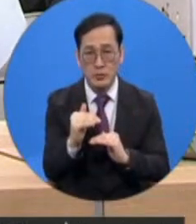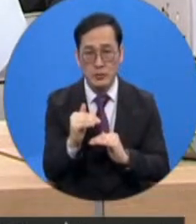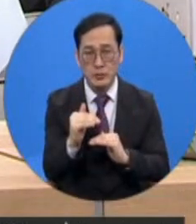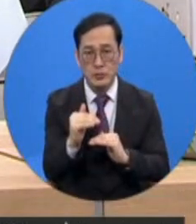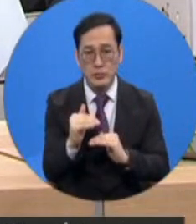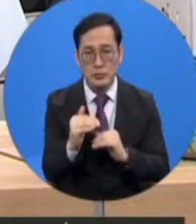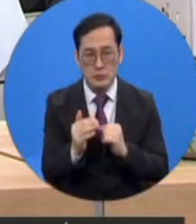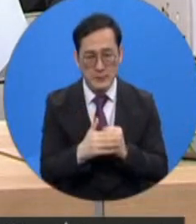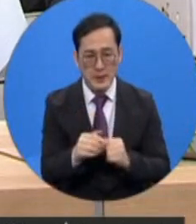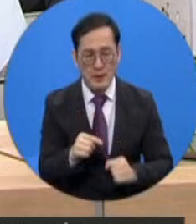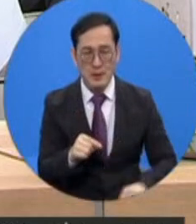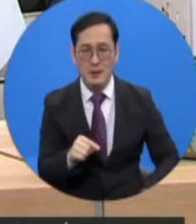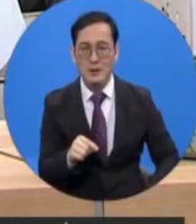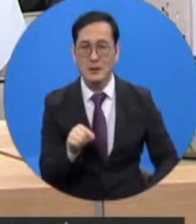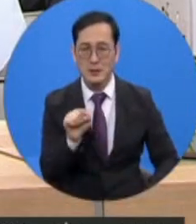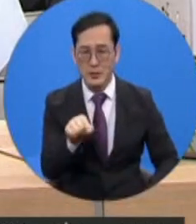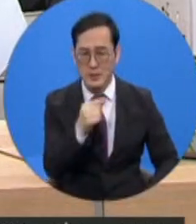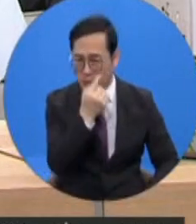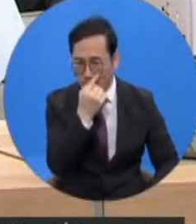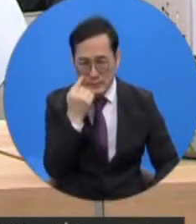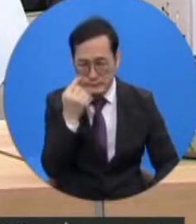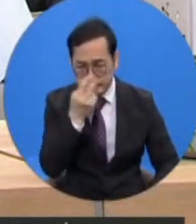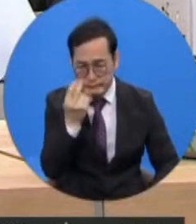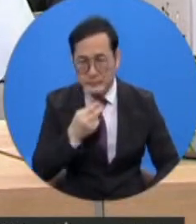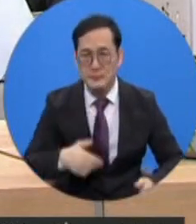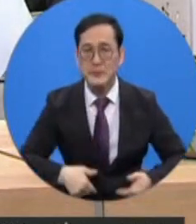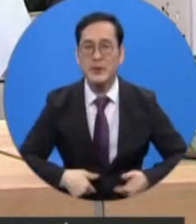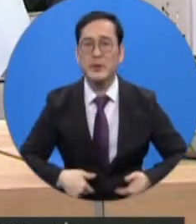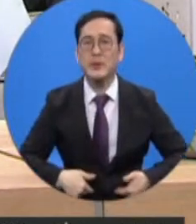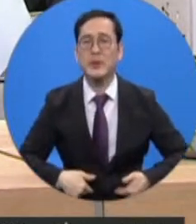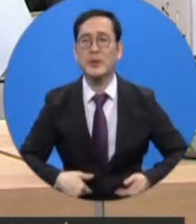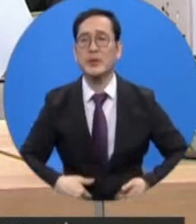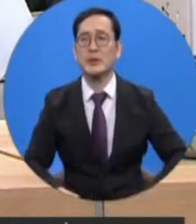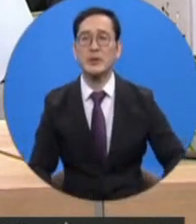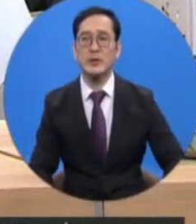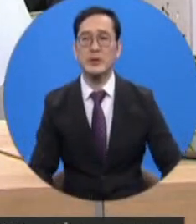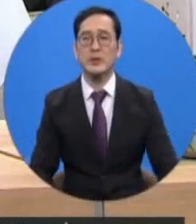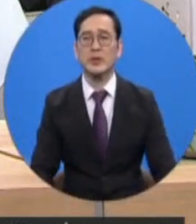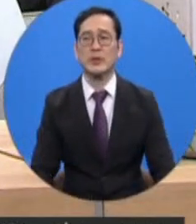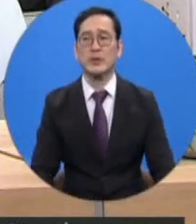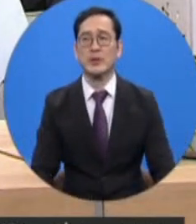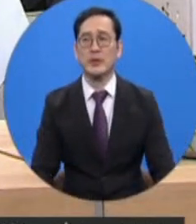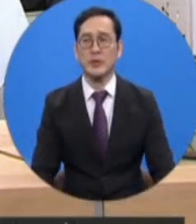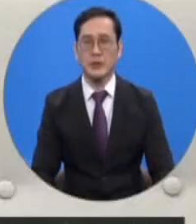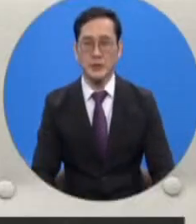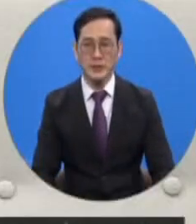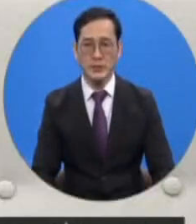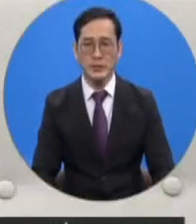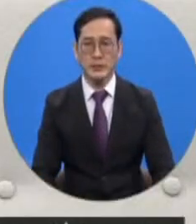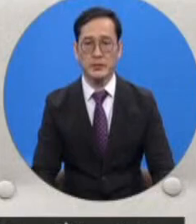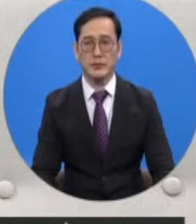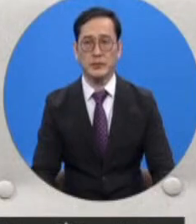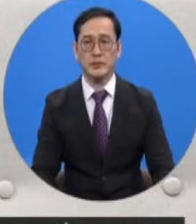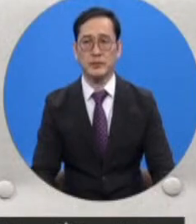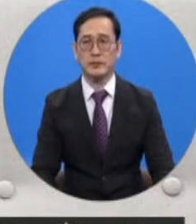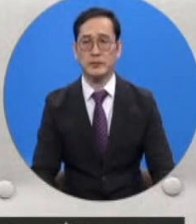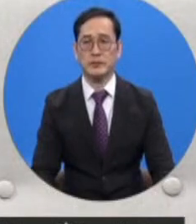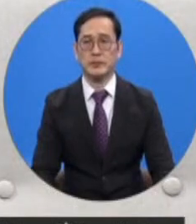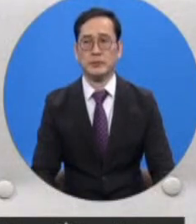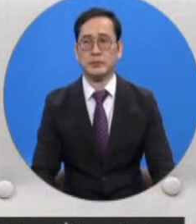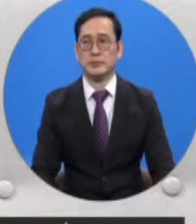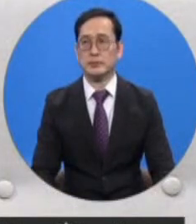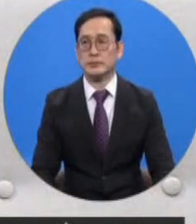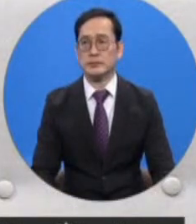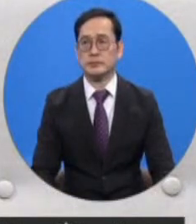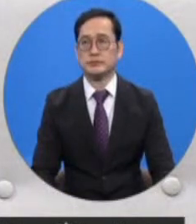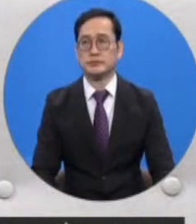하는 건 아닐까라는 생각이 좀 드는 대목이다라는 매체들의 지적인데요. 어떻게 보십니까? 글쎄요. 이제 그런 식으로 일이